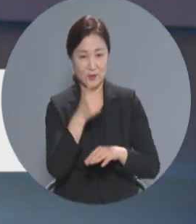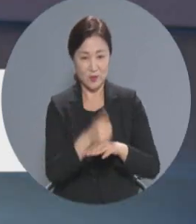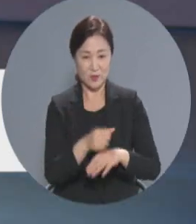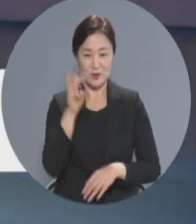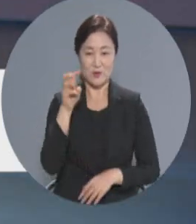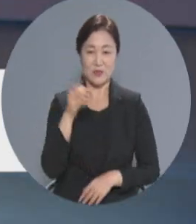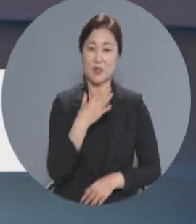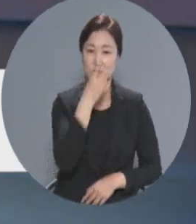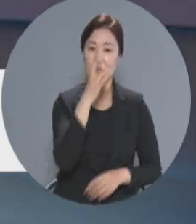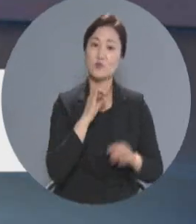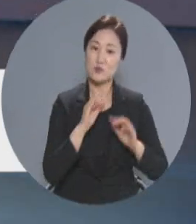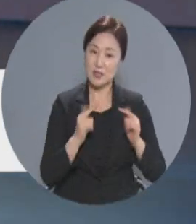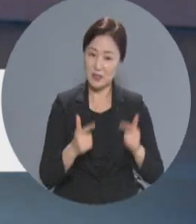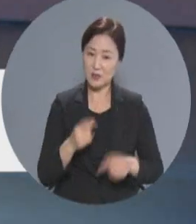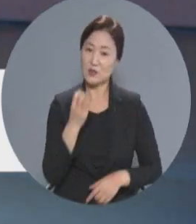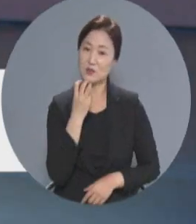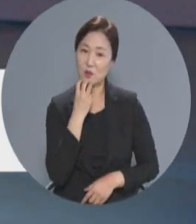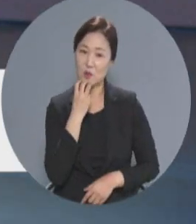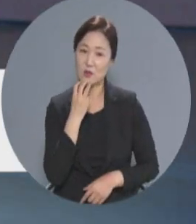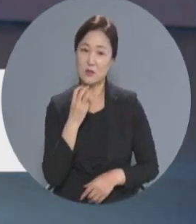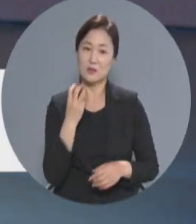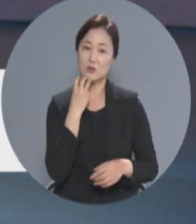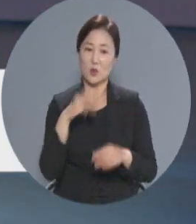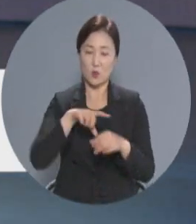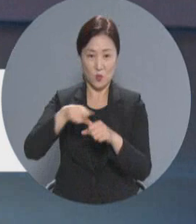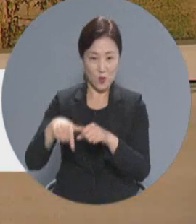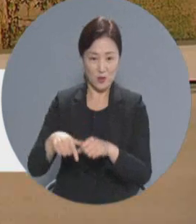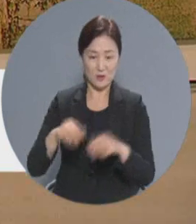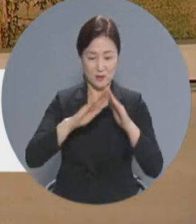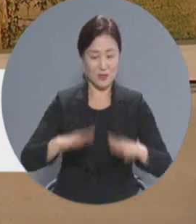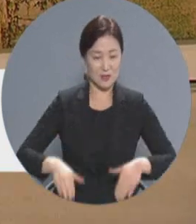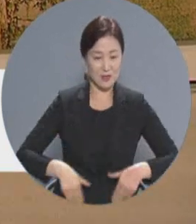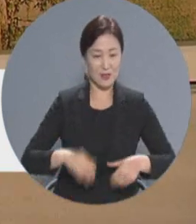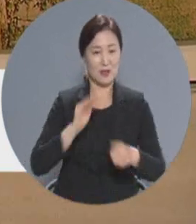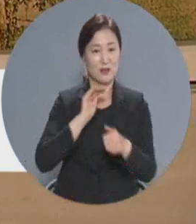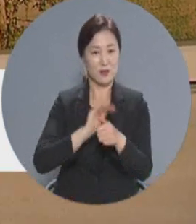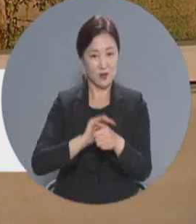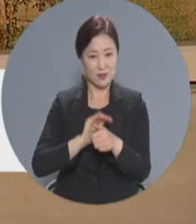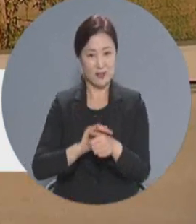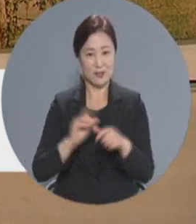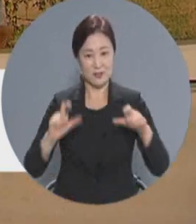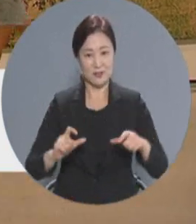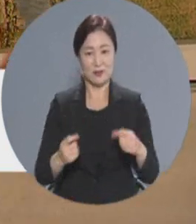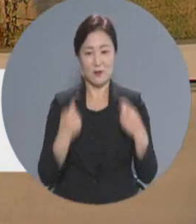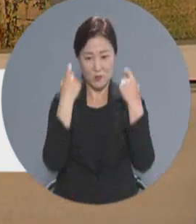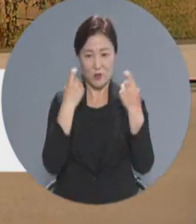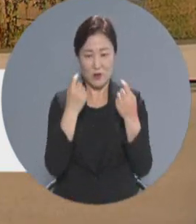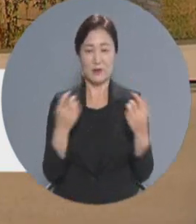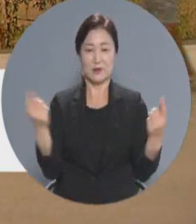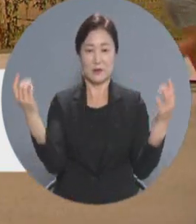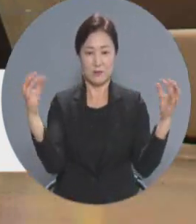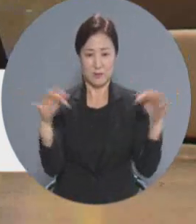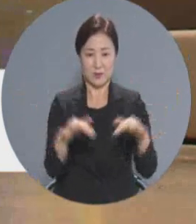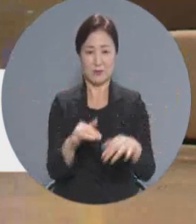순천 지역뿐 아니라 서울 등 수도권과 전라 경상 지역 방문객도 많은 것으로 나타났습니다.